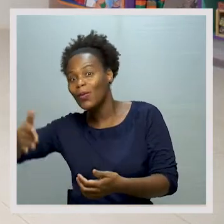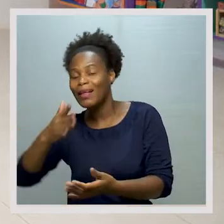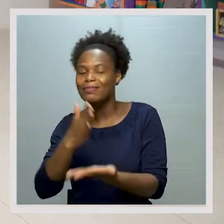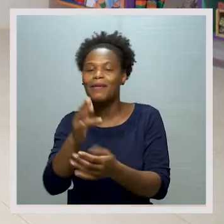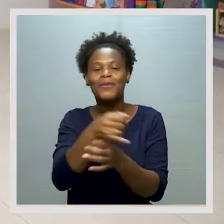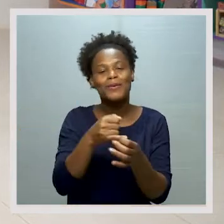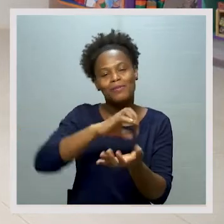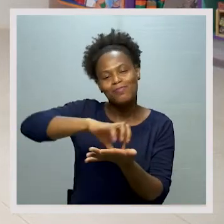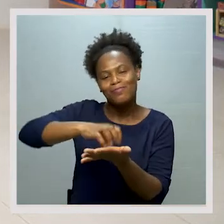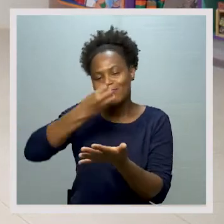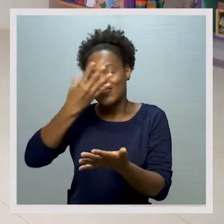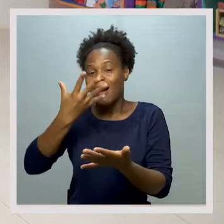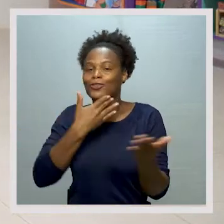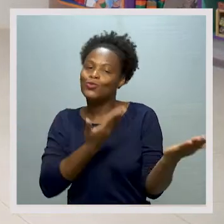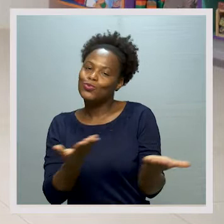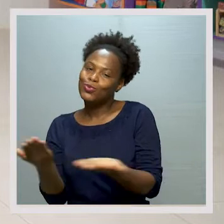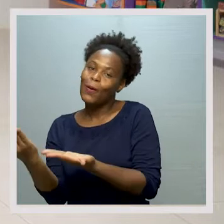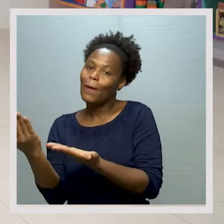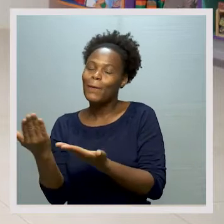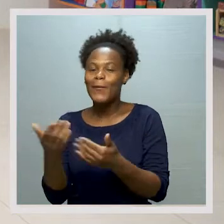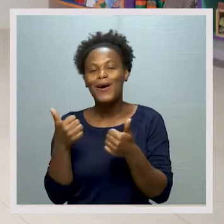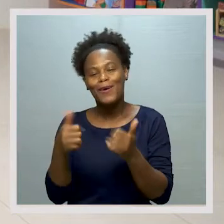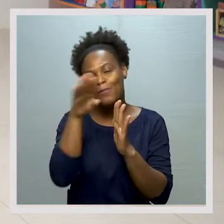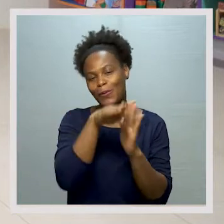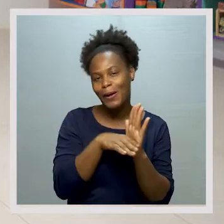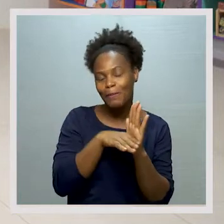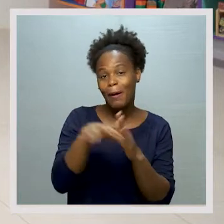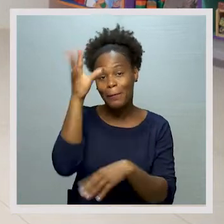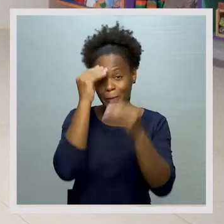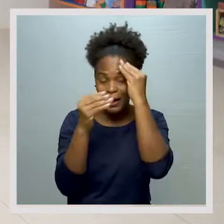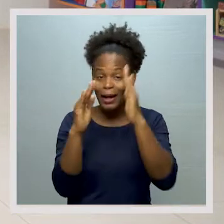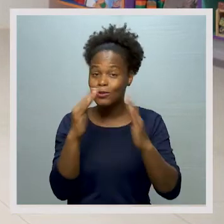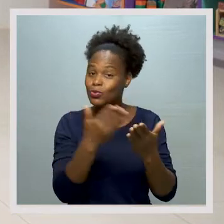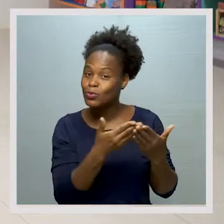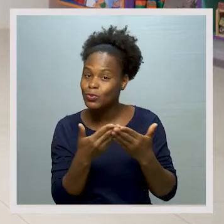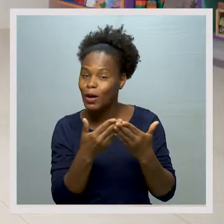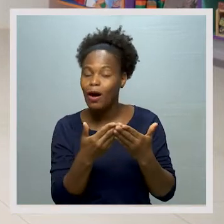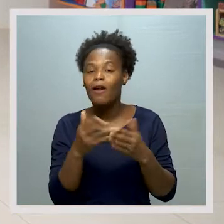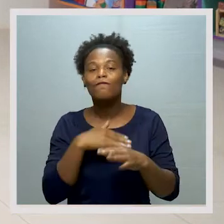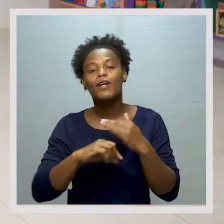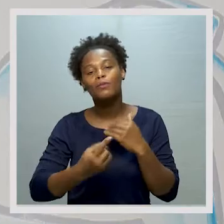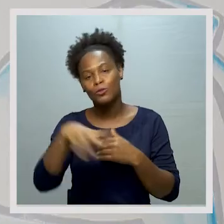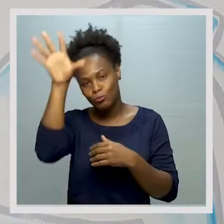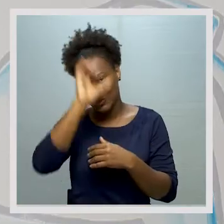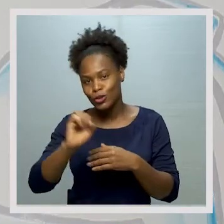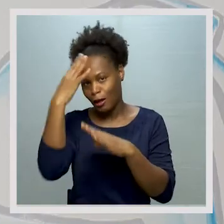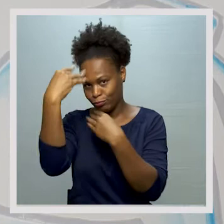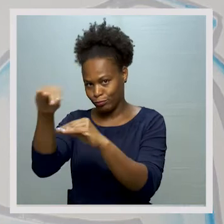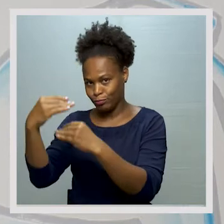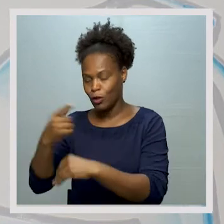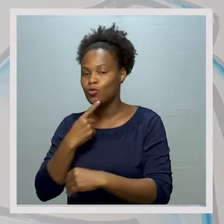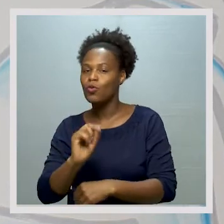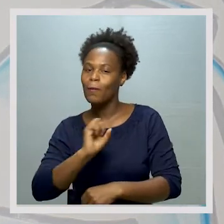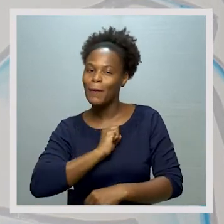la bienvenue au programme Aprender e Estudar em Casa mené par le ministère d'Enseignement. Je m'appelle